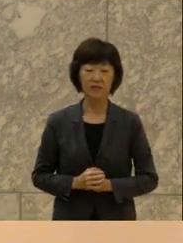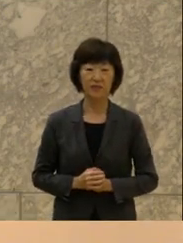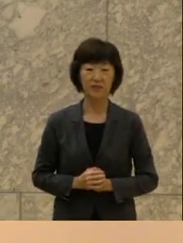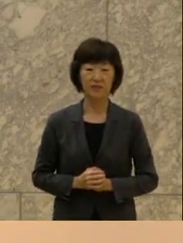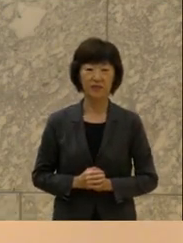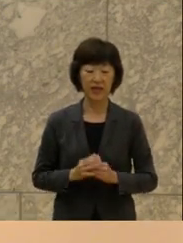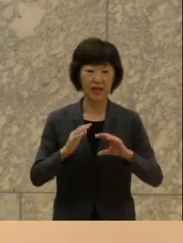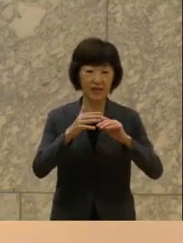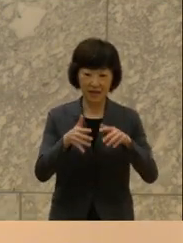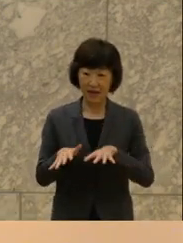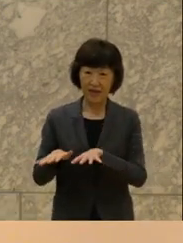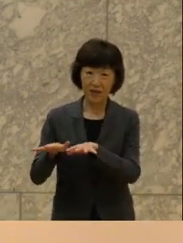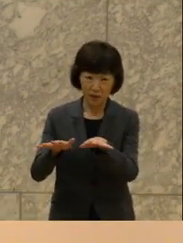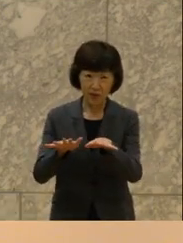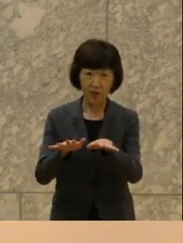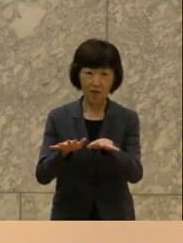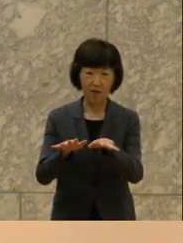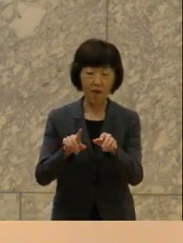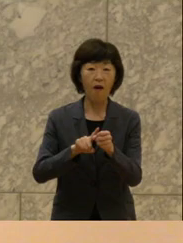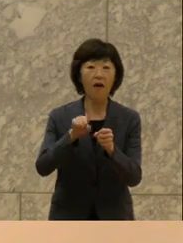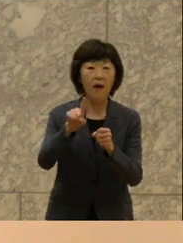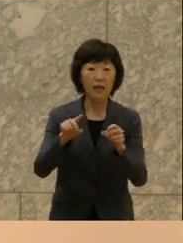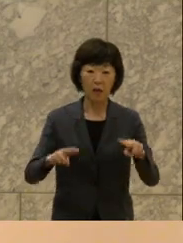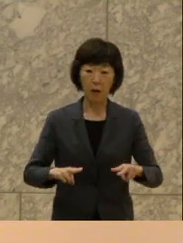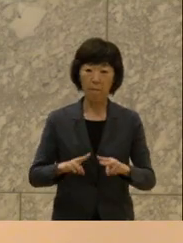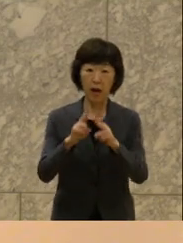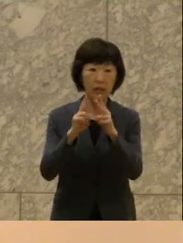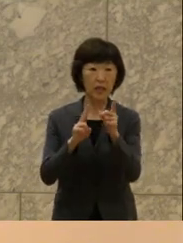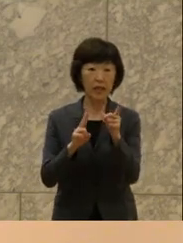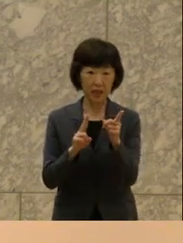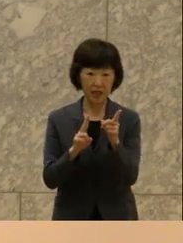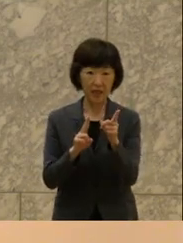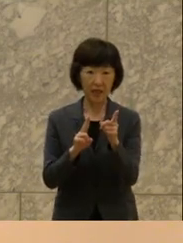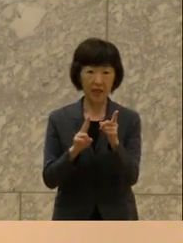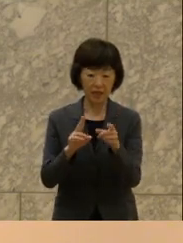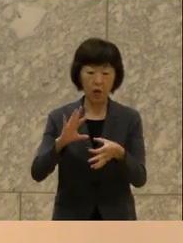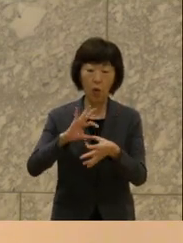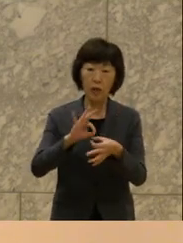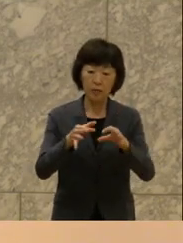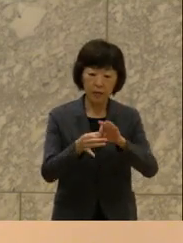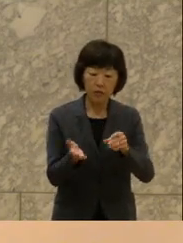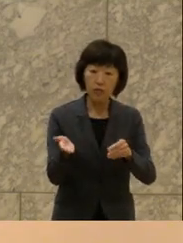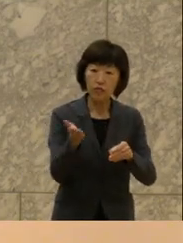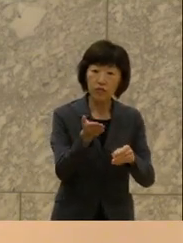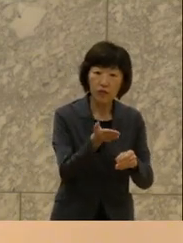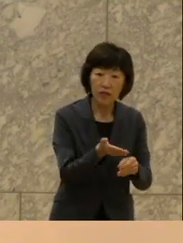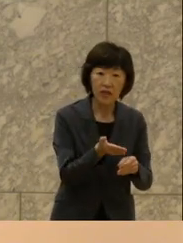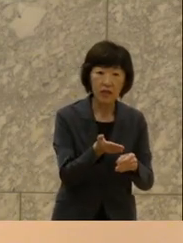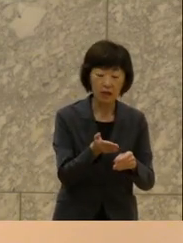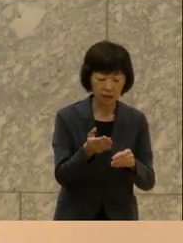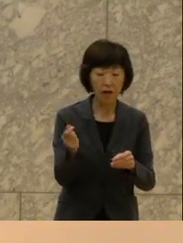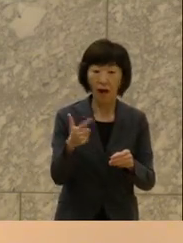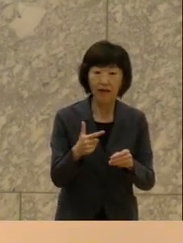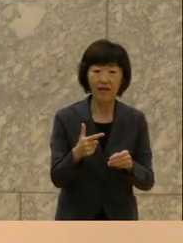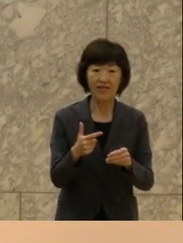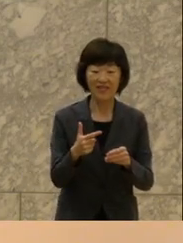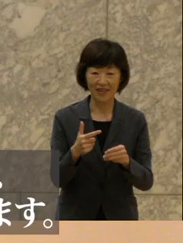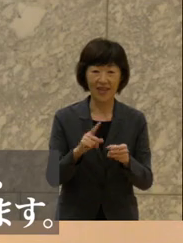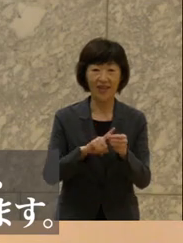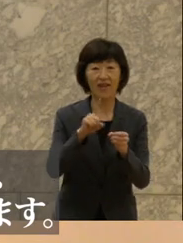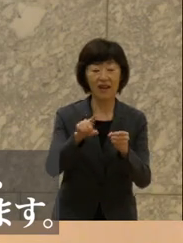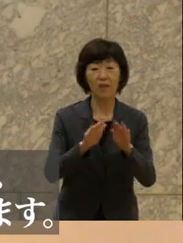世界陸上来年パリで開催されますオリンピックを経まして早いですねもう来年なんですからね